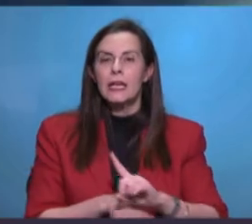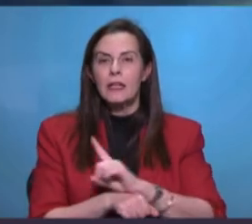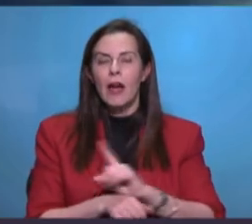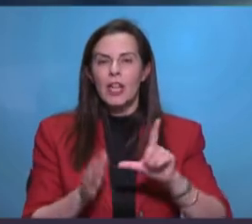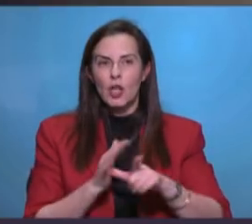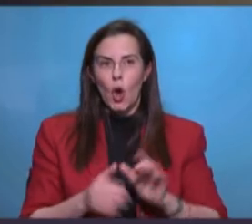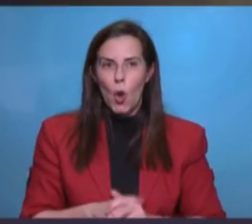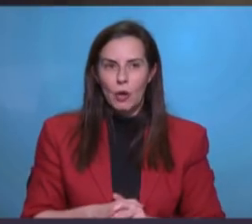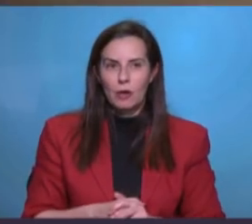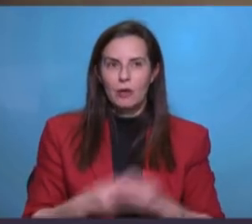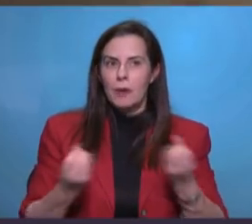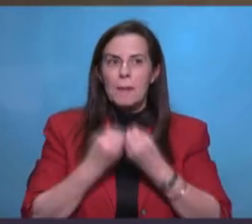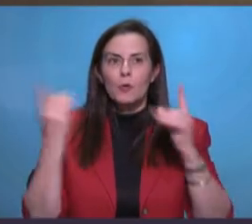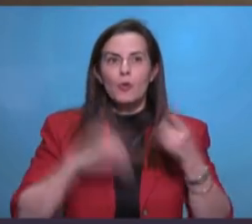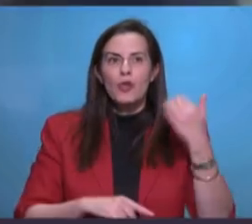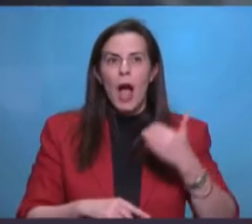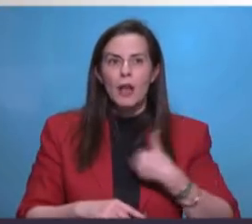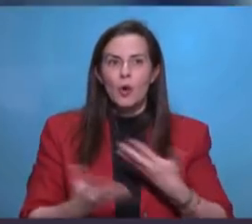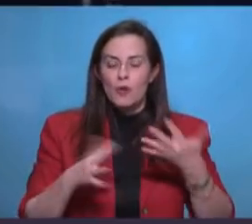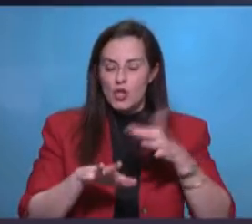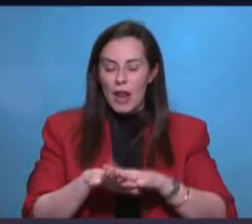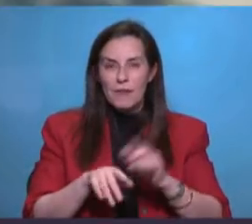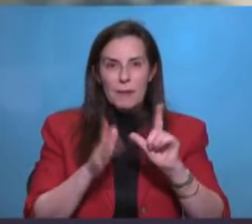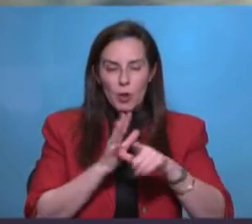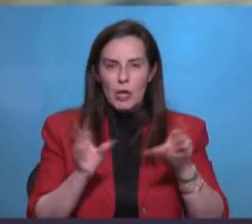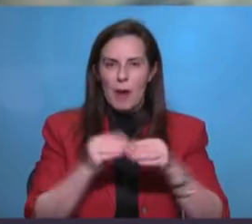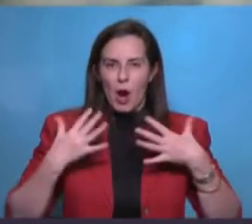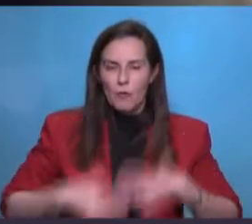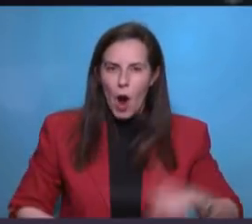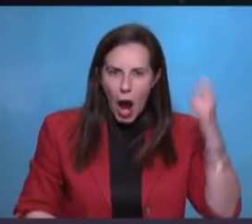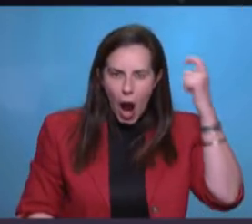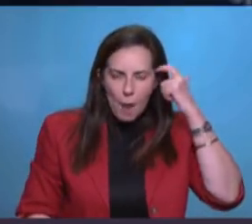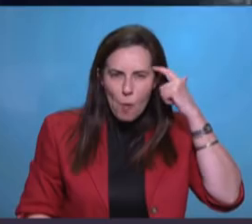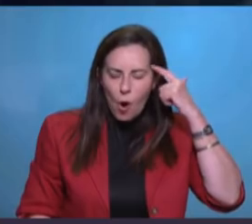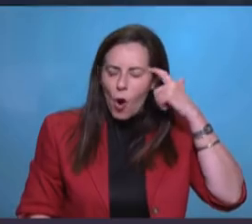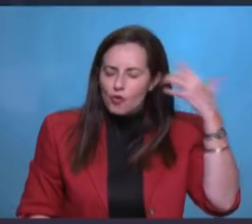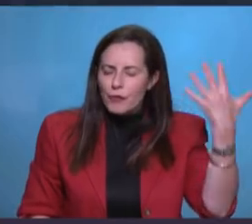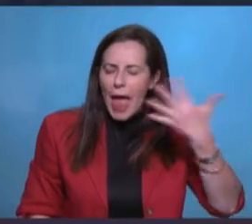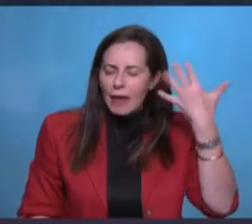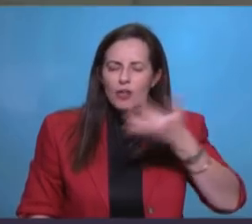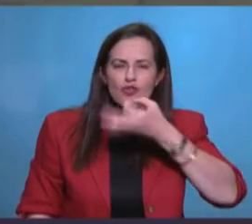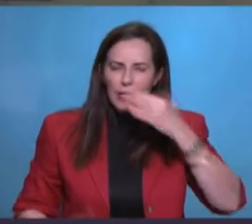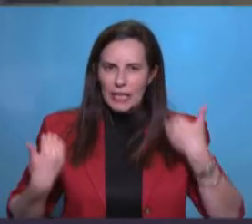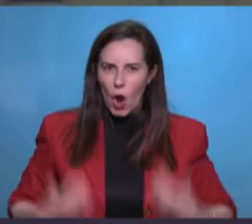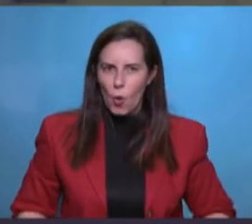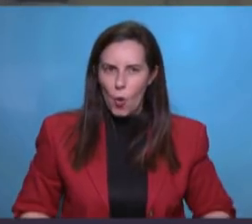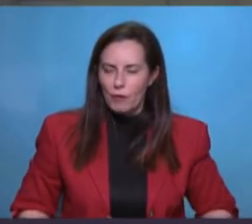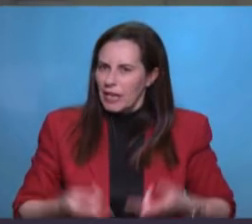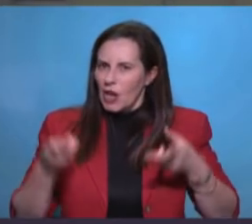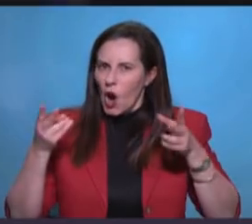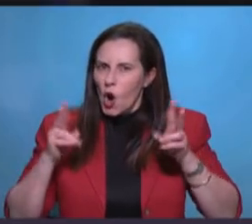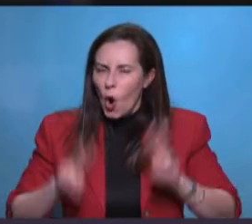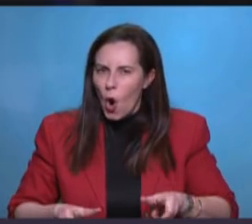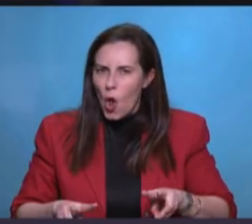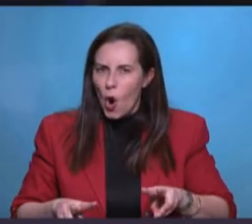Amazing things happen when we merge technology with our body. המוח האנושי חושב כל הזמן איך לשדרג את הגוף, את היכולות